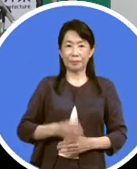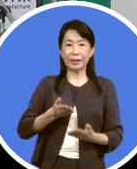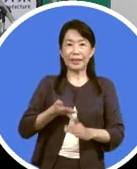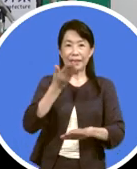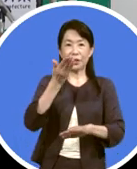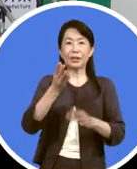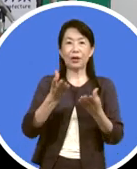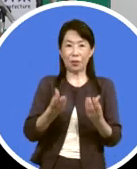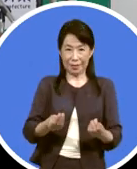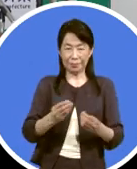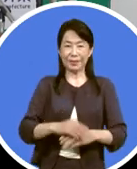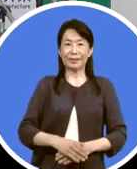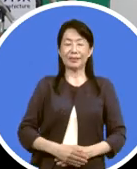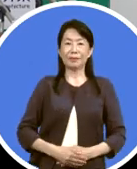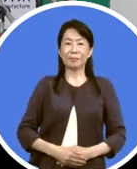私からは以上でございます